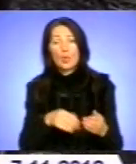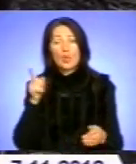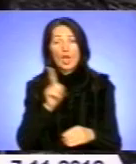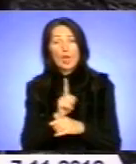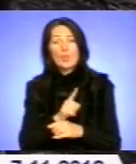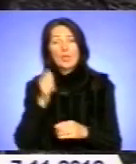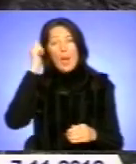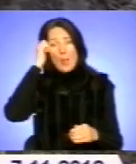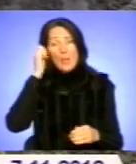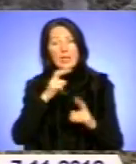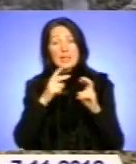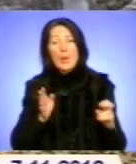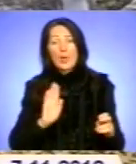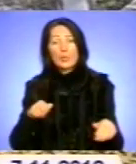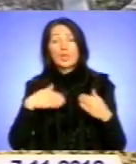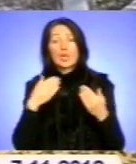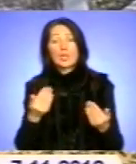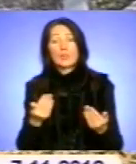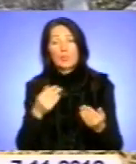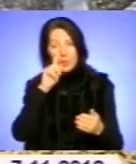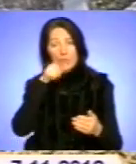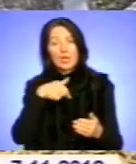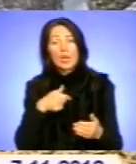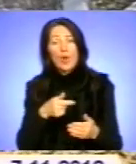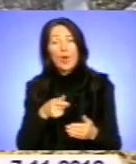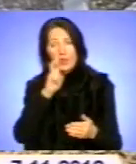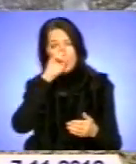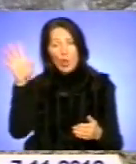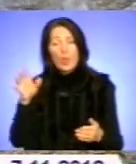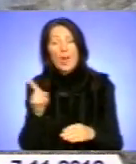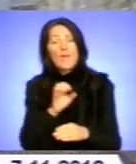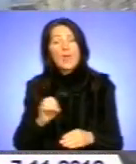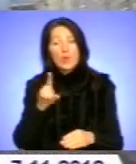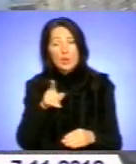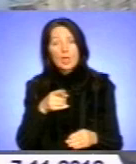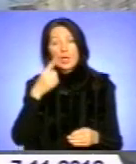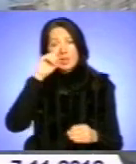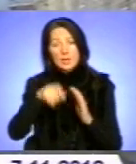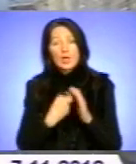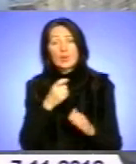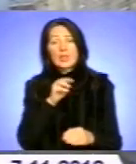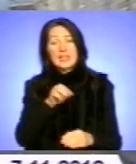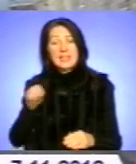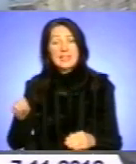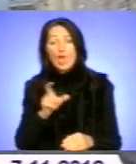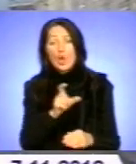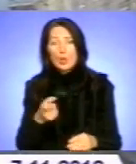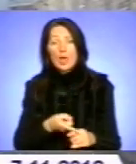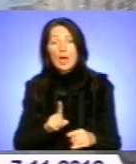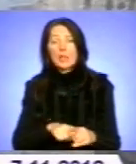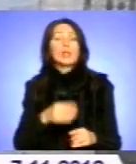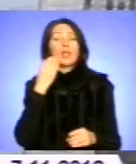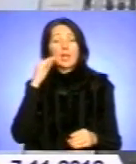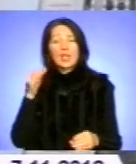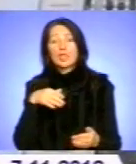пам'ятки, замки будуть репрезентовані в Європі. Про них дізнаються тисячі людей. А це чи не найкращий спосіб і репрезентувати нашу